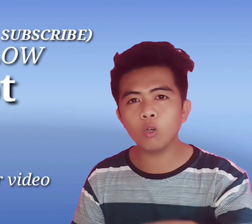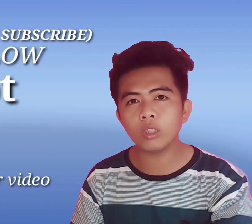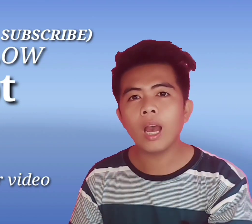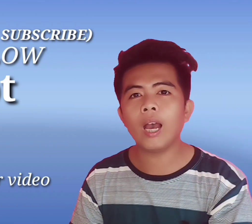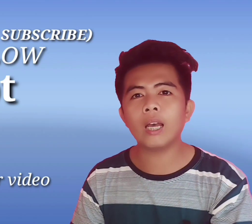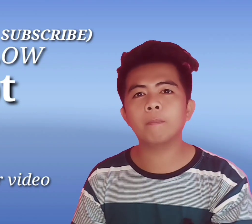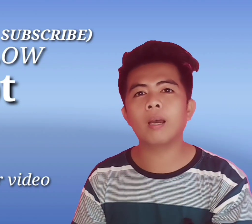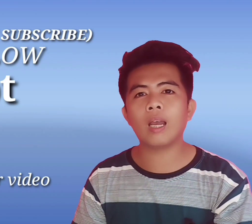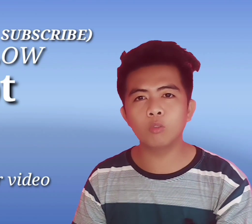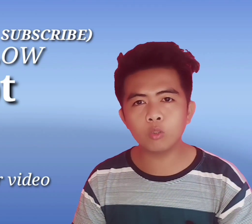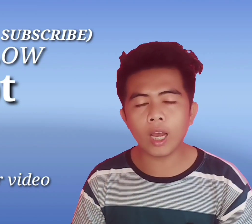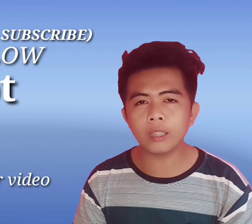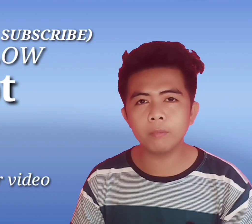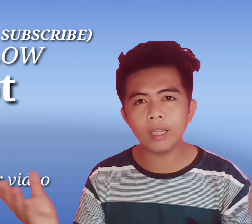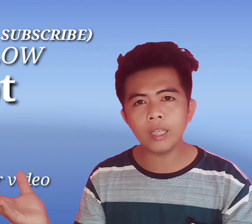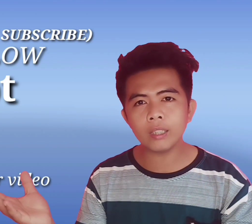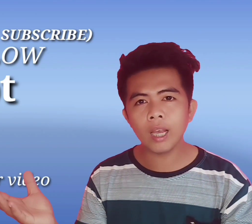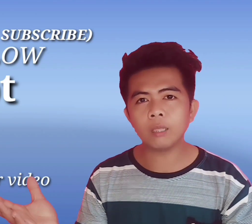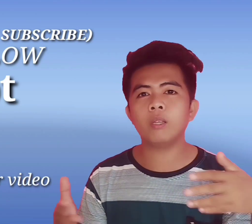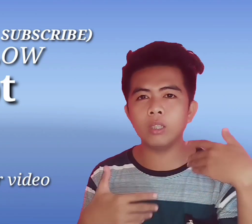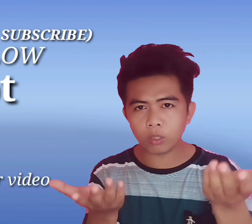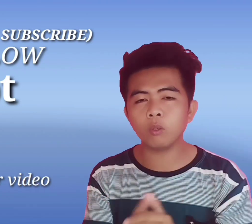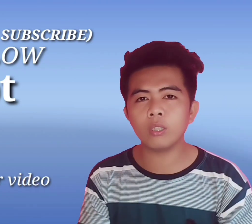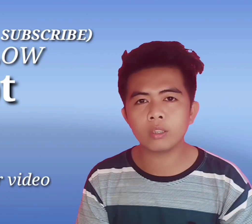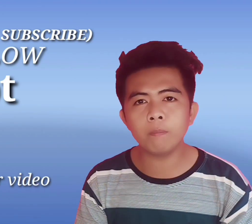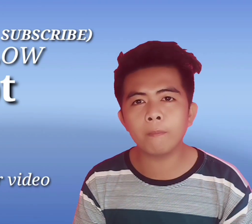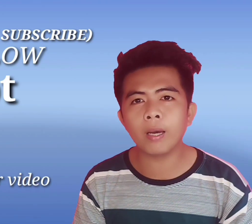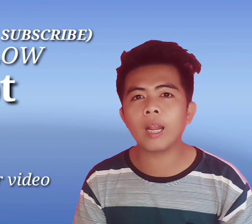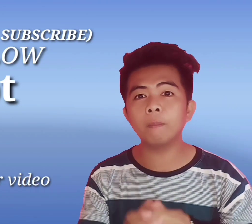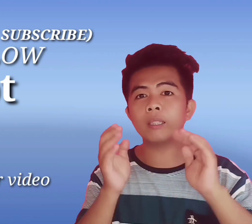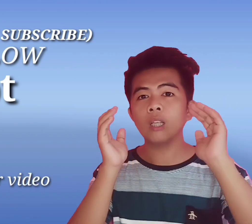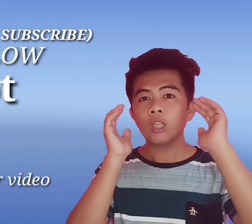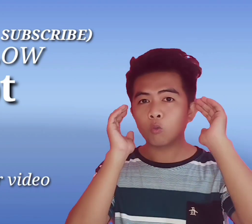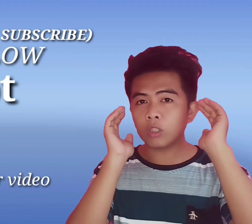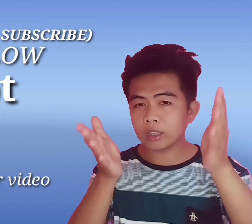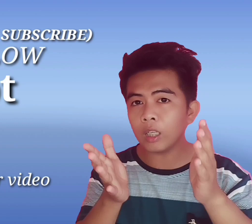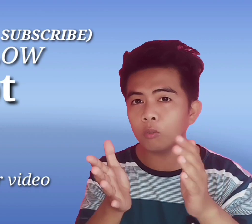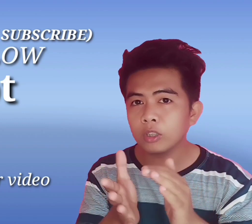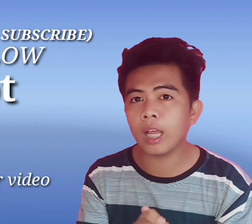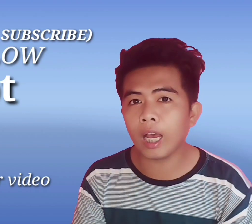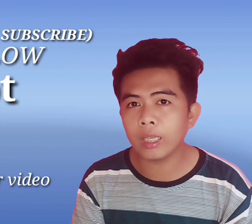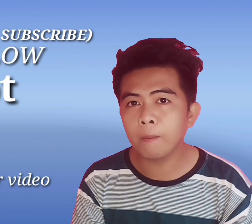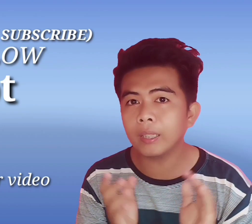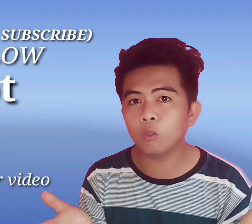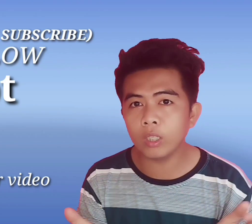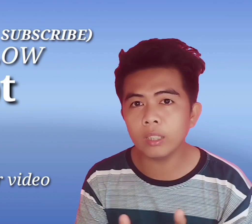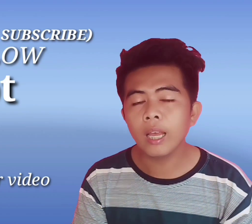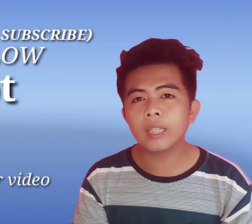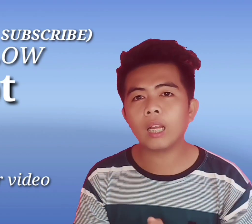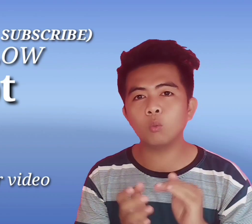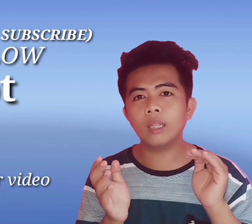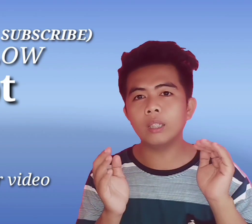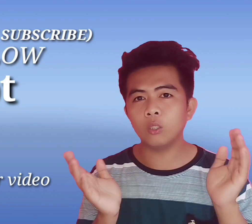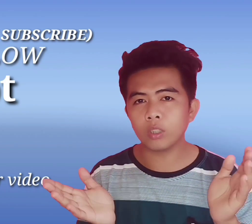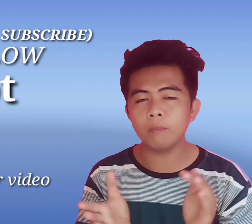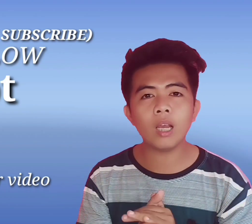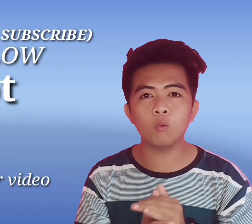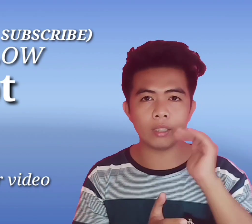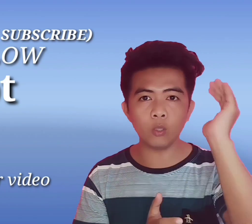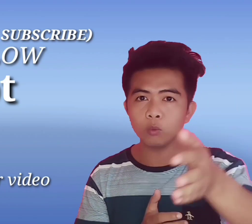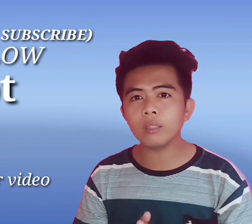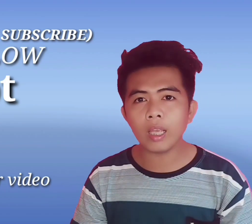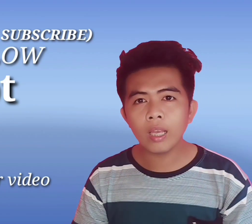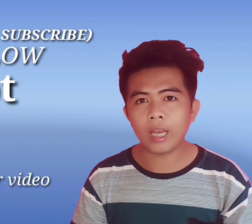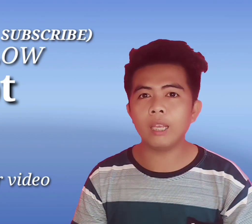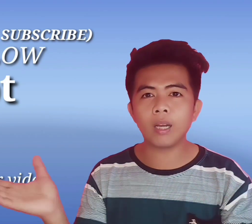mga kahugot at mga kabulto ang ating mechanics at pwede niyo rin itong i-share sa iba para naman kung nang sa ganun sila ay manalo din na katulad ninyo. Sabi nga